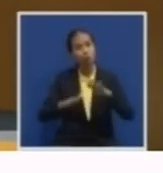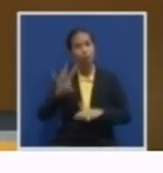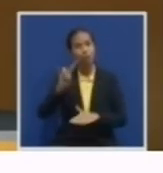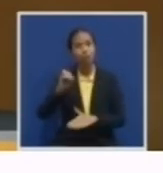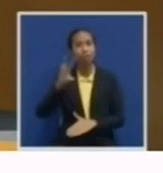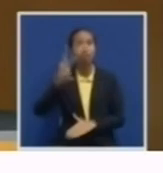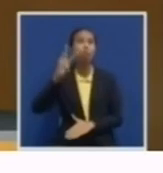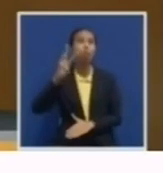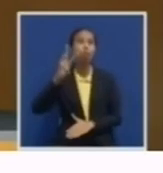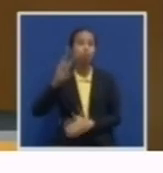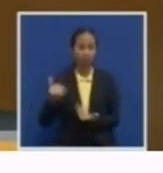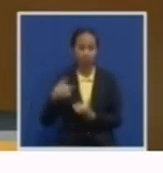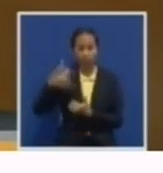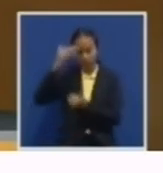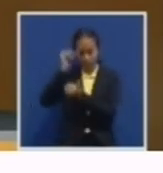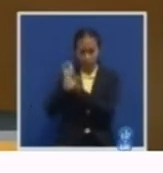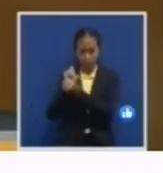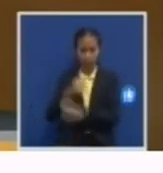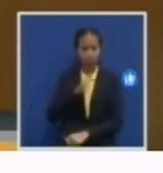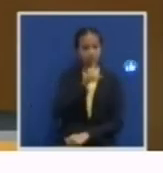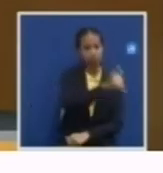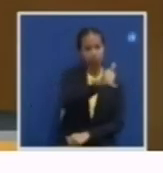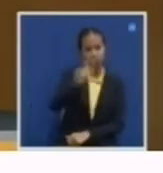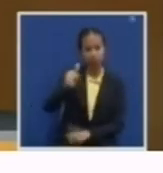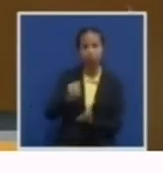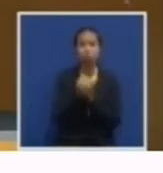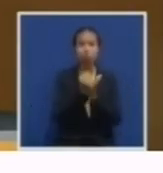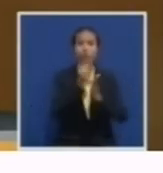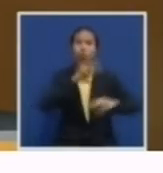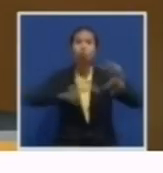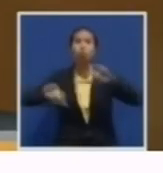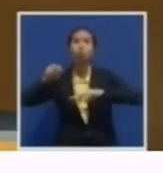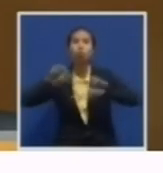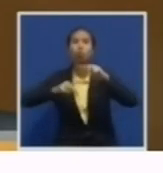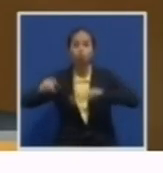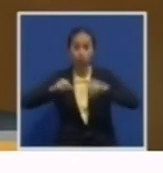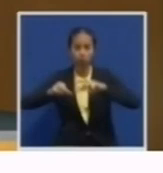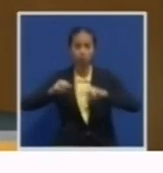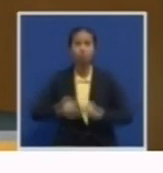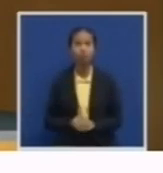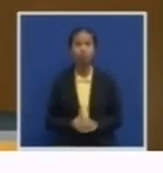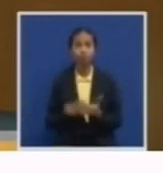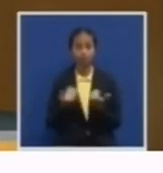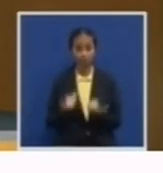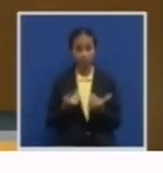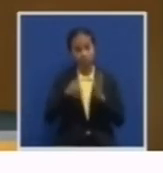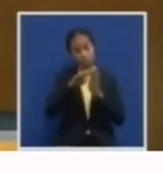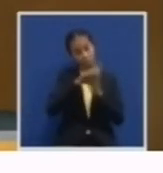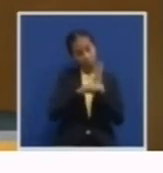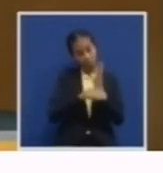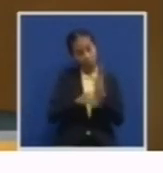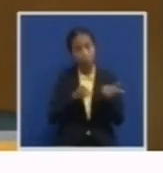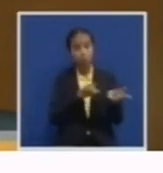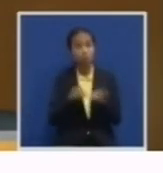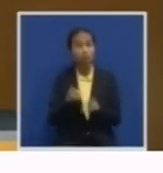างสำนักงานตำรวจแห่งชาติก็ตั้งงบเอาไว้แล้วเช่นเดียวกันในระยะเวลา2ปีรวมทั้งงบการจัดซื้ออาวุธปืนด้วยโดยป